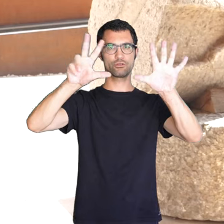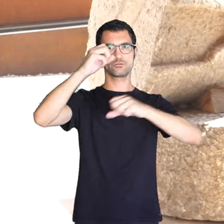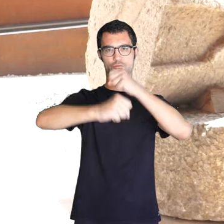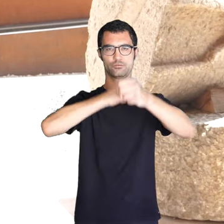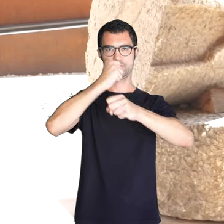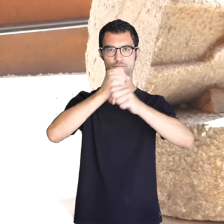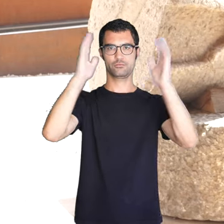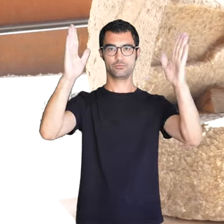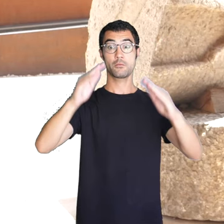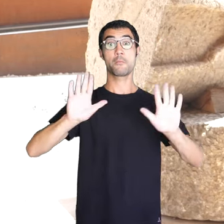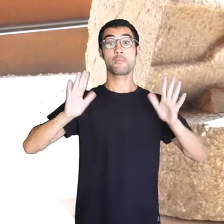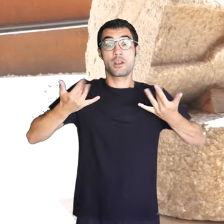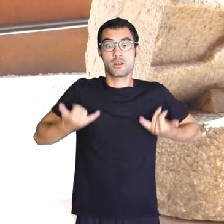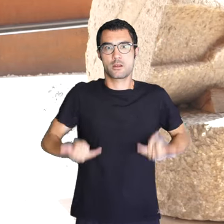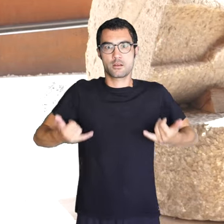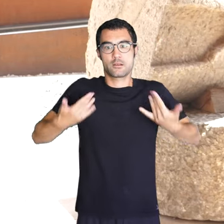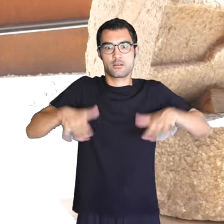anys. Ses patró major